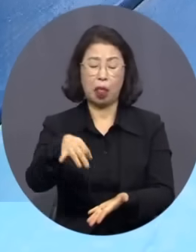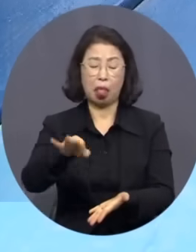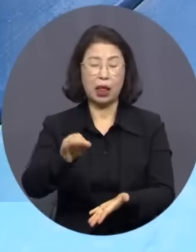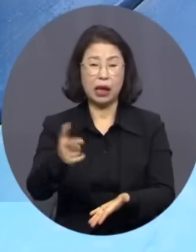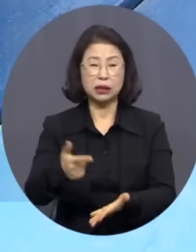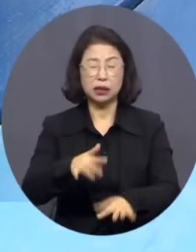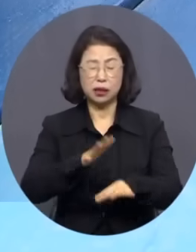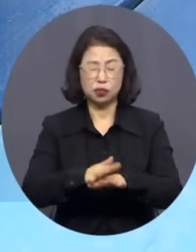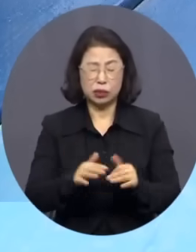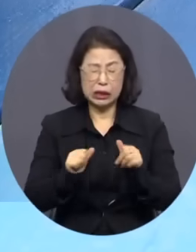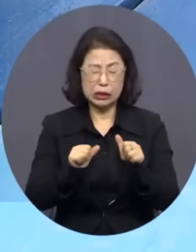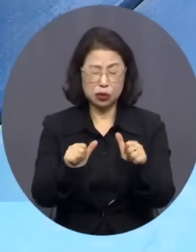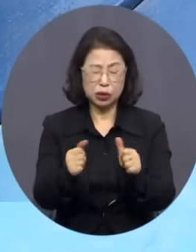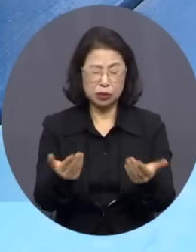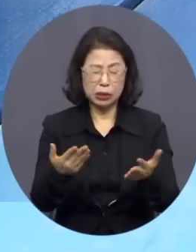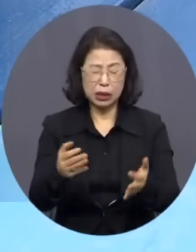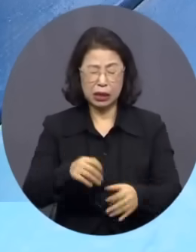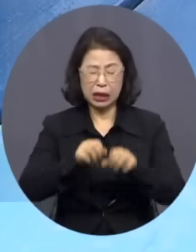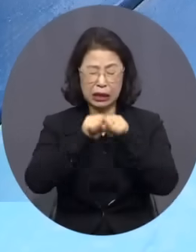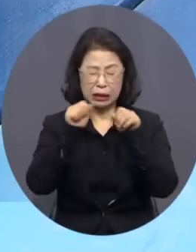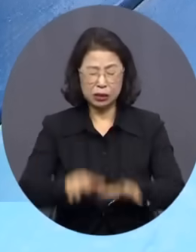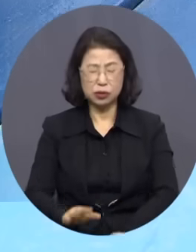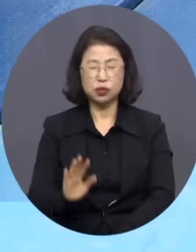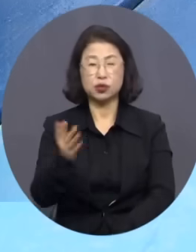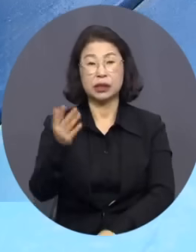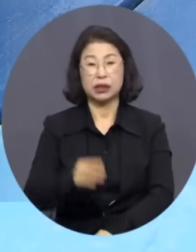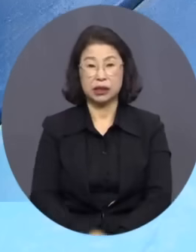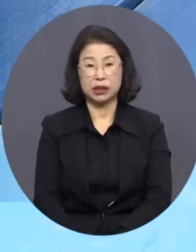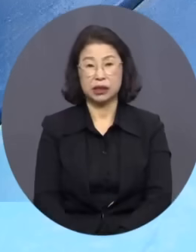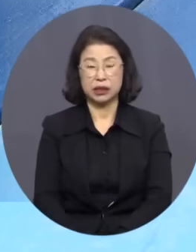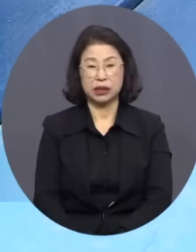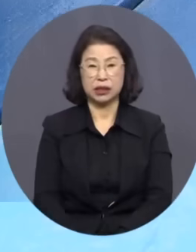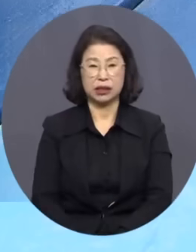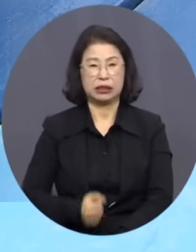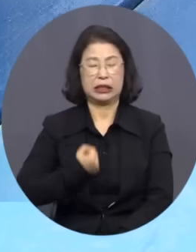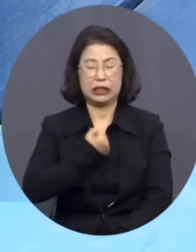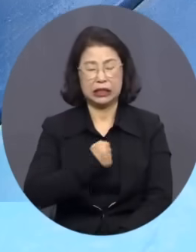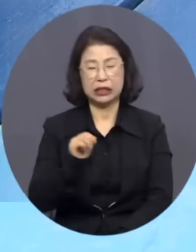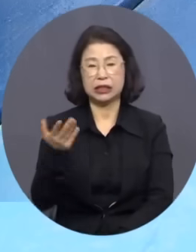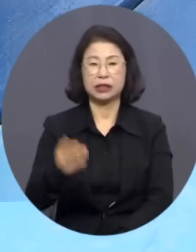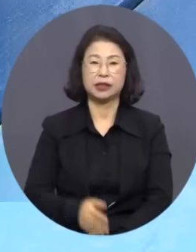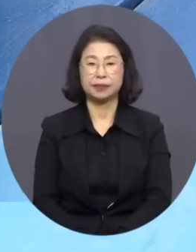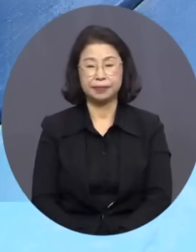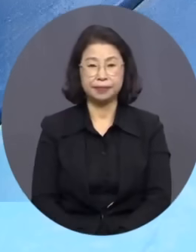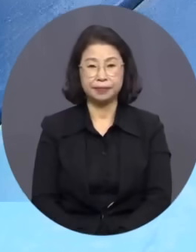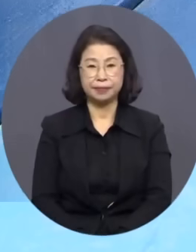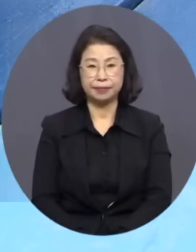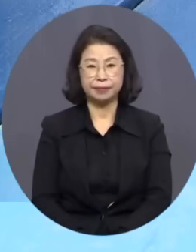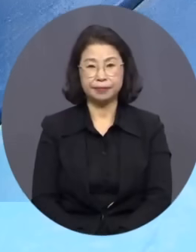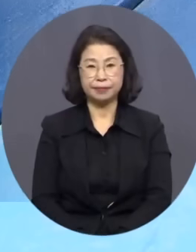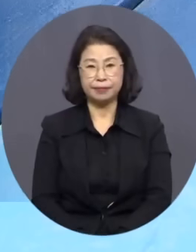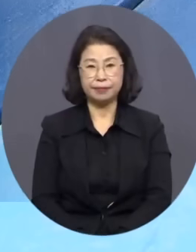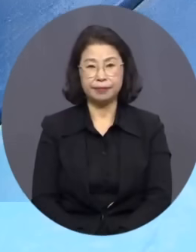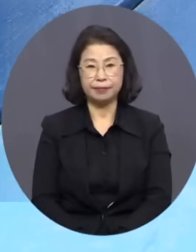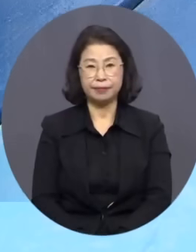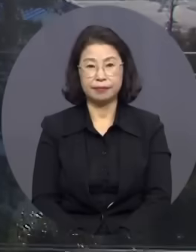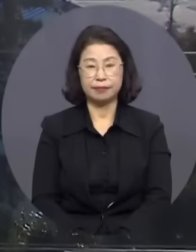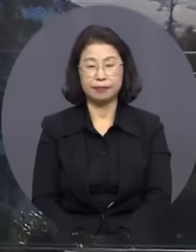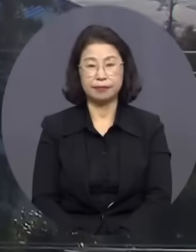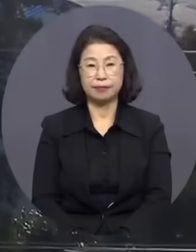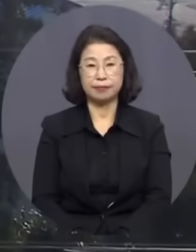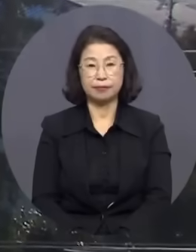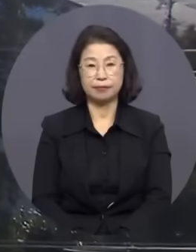한두 푼도 아니고. 농사 열심히 해봤자 그거 뭐 1년 안에 뭐 몇 년 안에 뭐 하는 것도